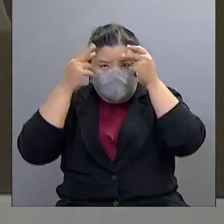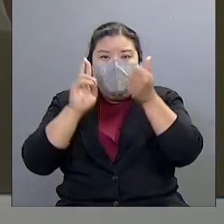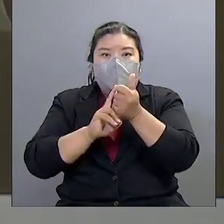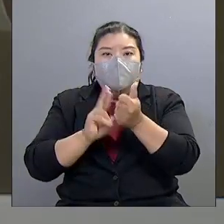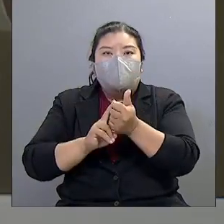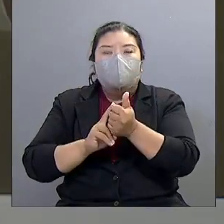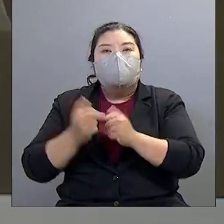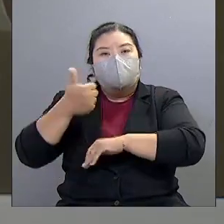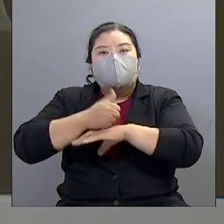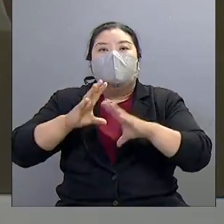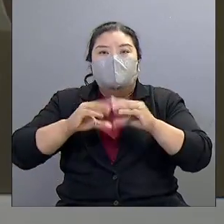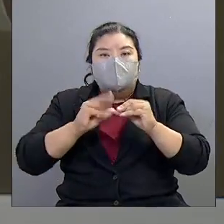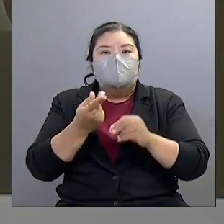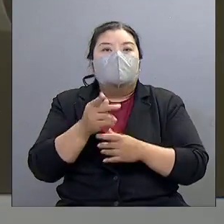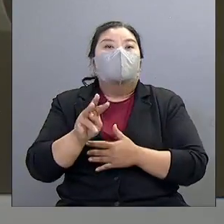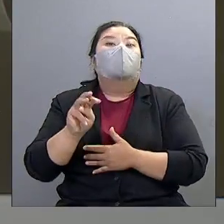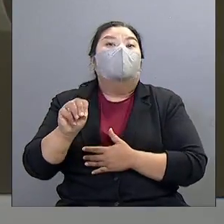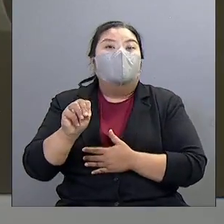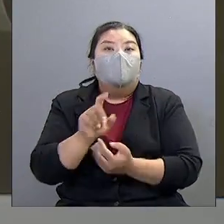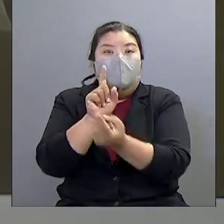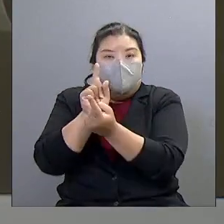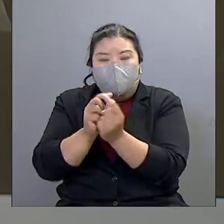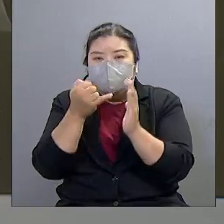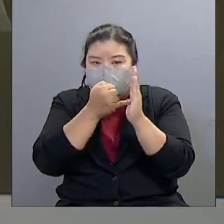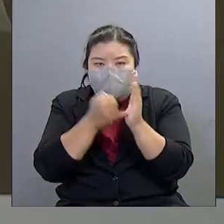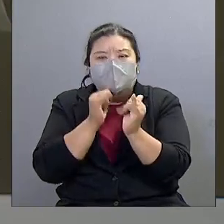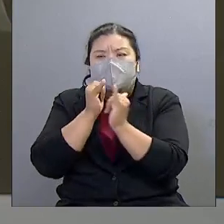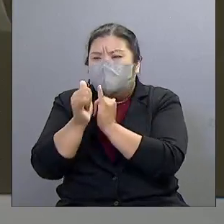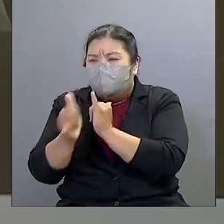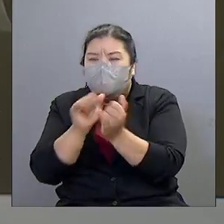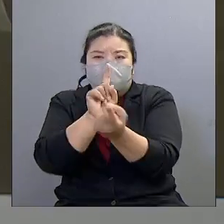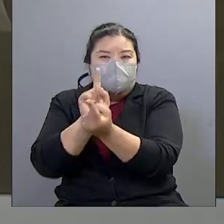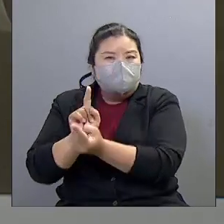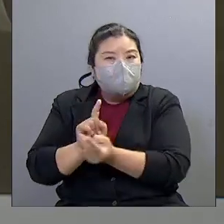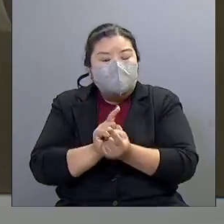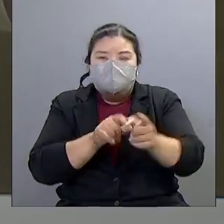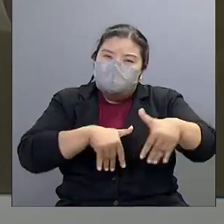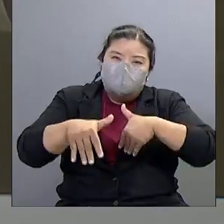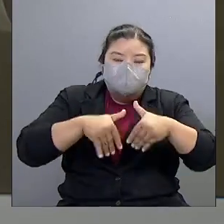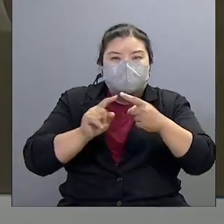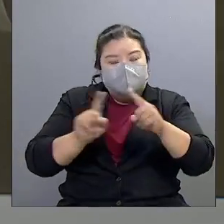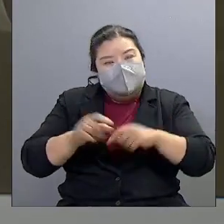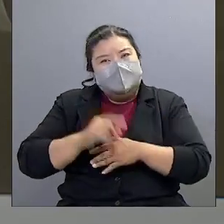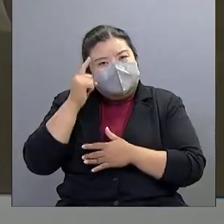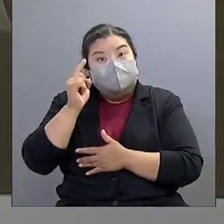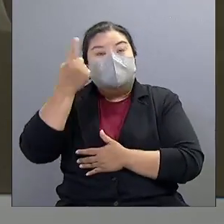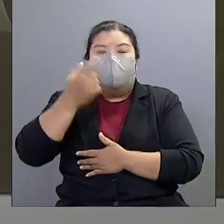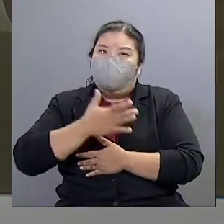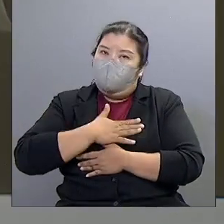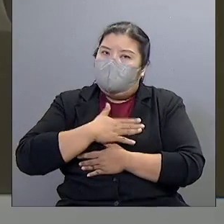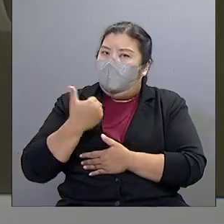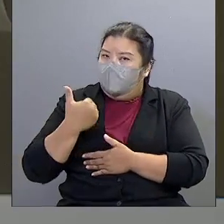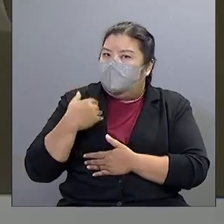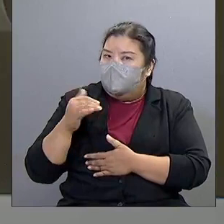โต๊ะประชุมครม.ลงพื้นที่ตรวจราชการพบปะประชาชนตอนแรกก็หวั่นๆอยู่ค่ะว่าปลายทางอาจจะมีการย